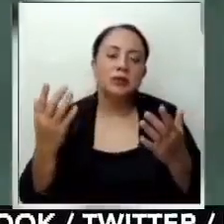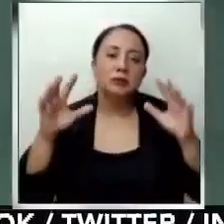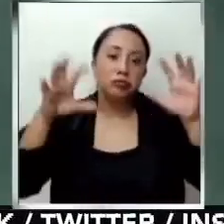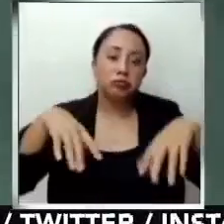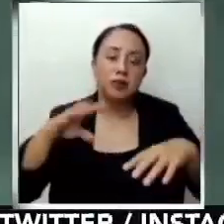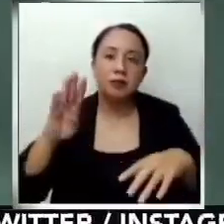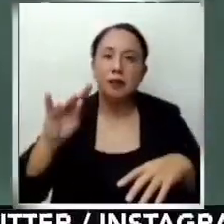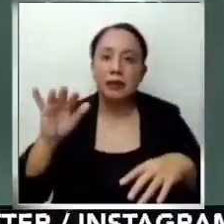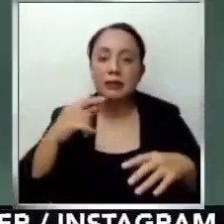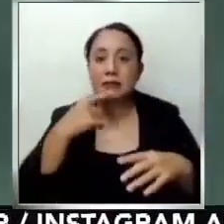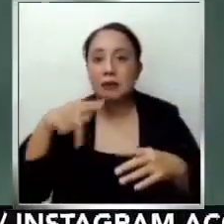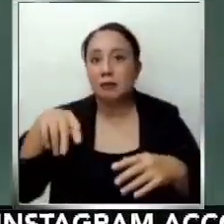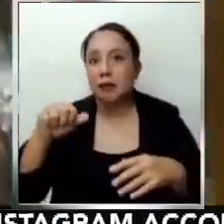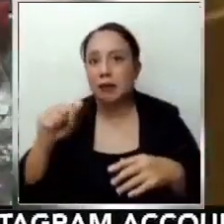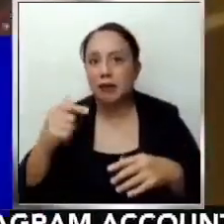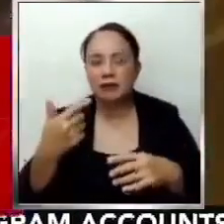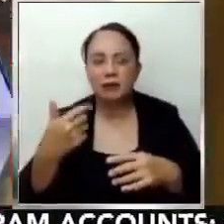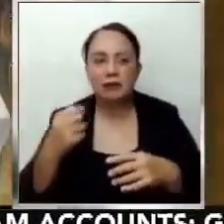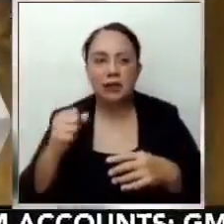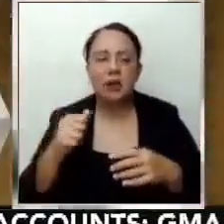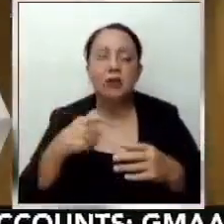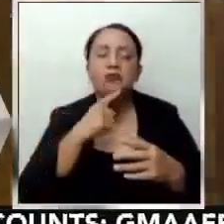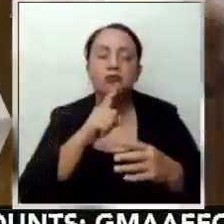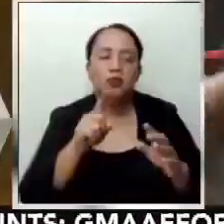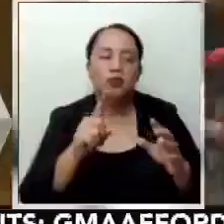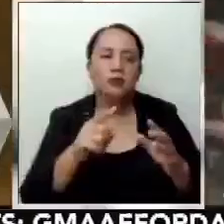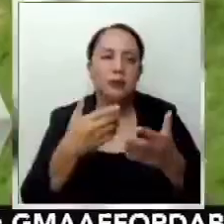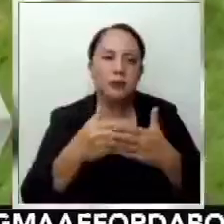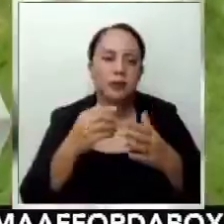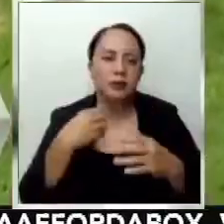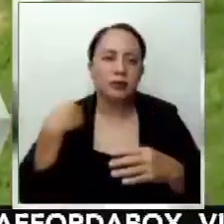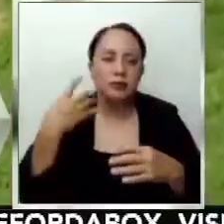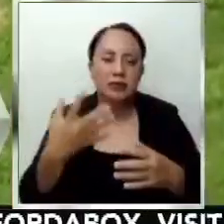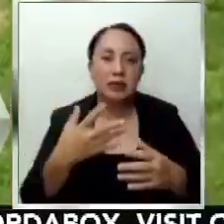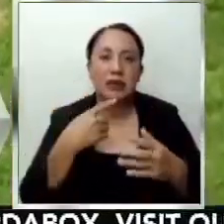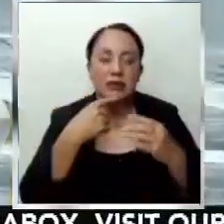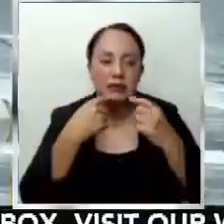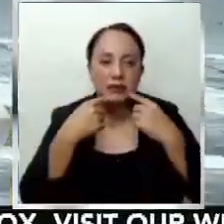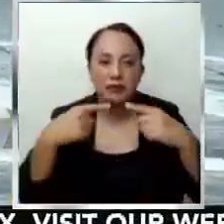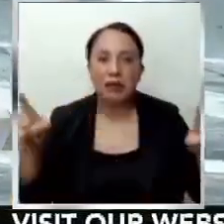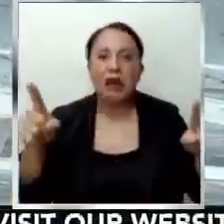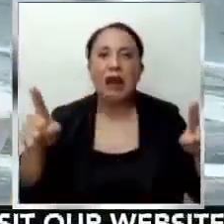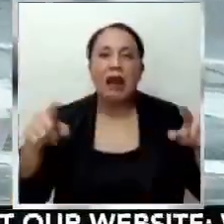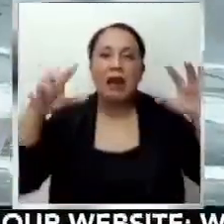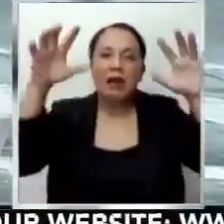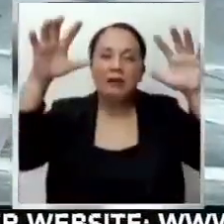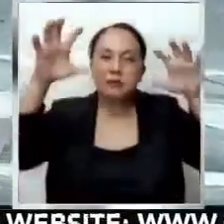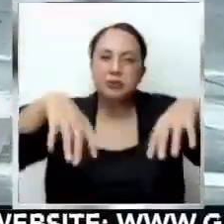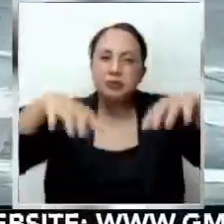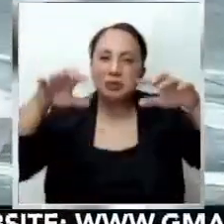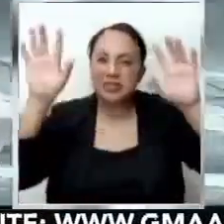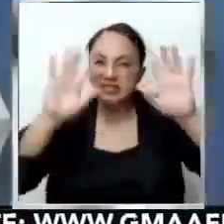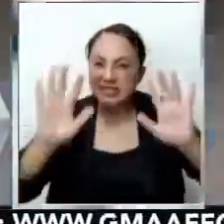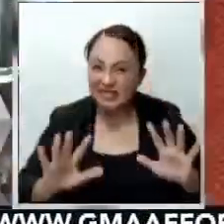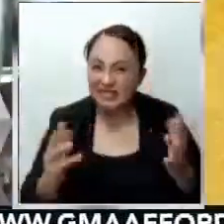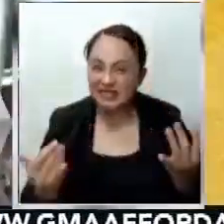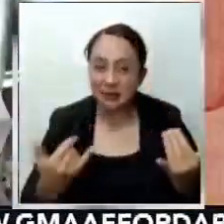PAGASA, malapit ng opisyal na ideklara ang tag-ulan. Ready na ba ang inyong mga panangga sa